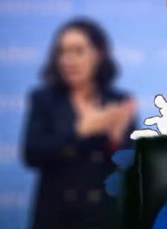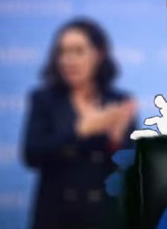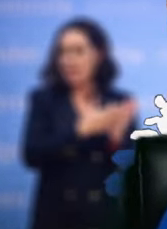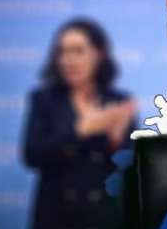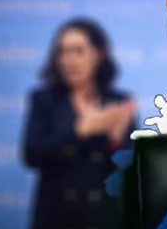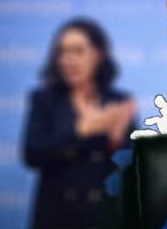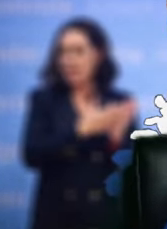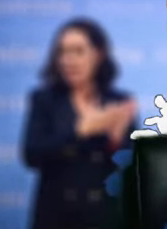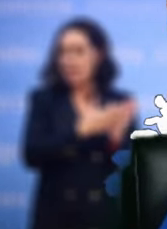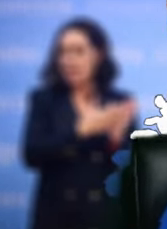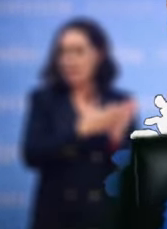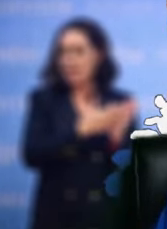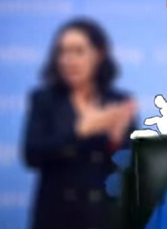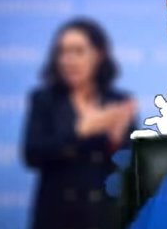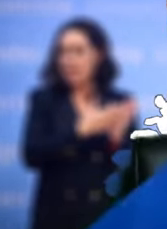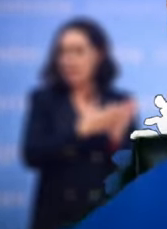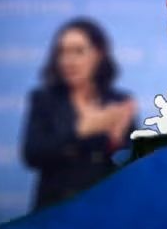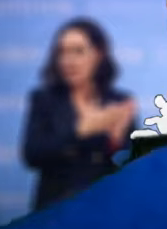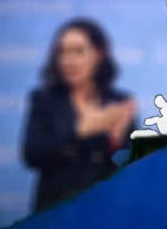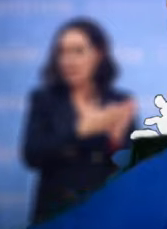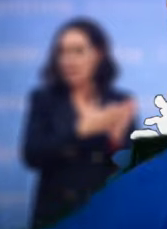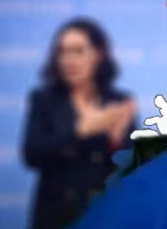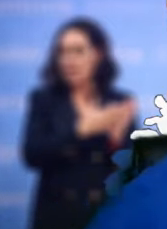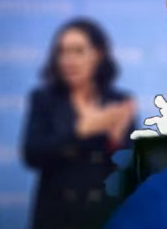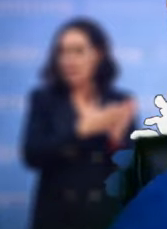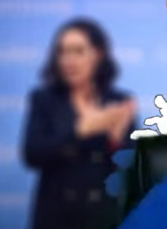ja, het is een beetje... Klote dat allemaal,